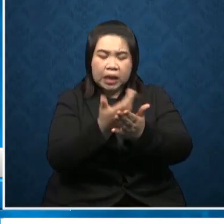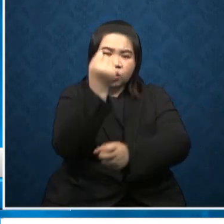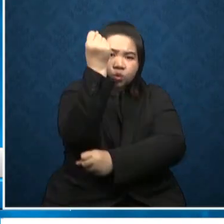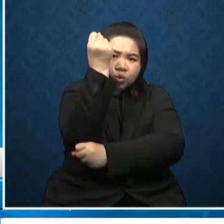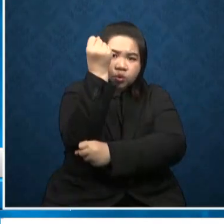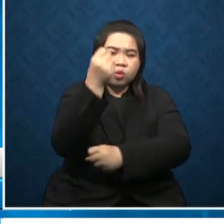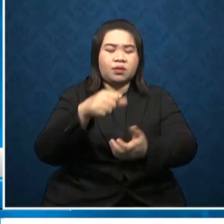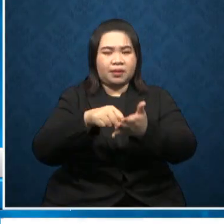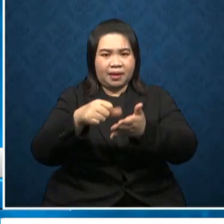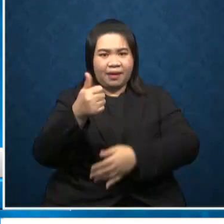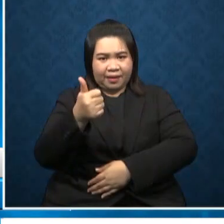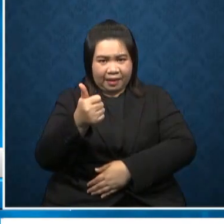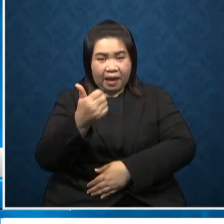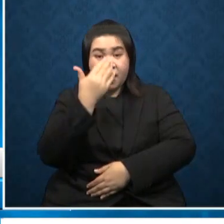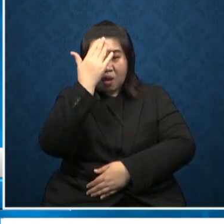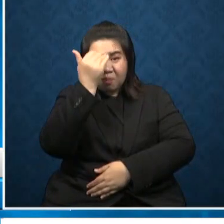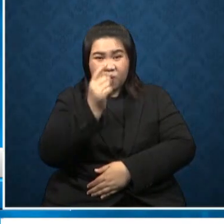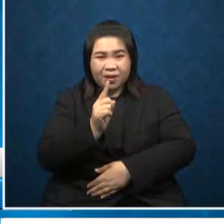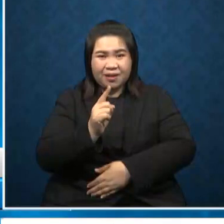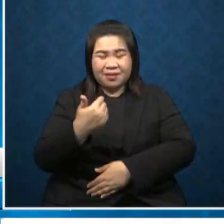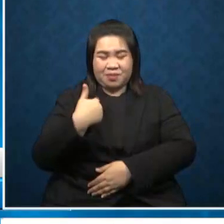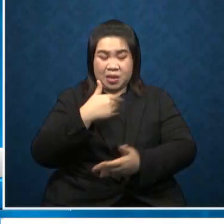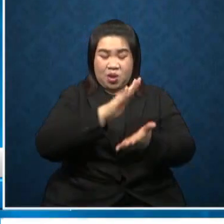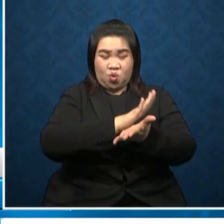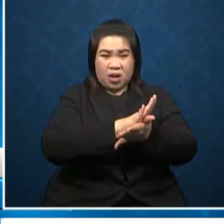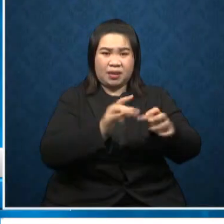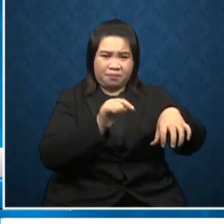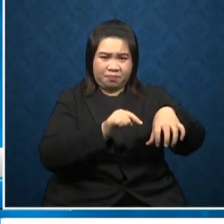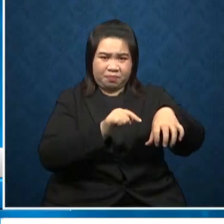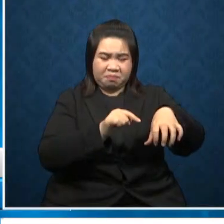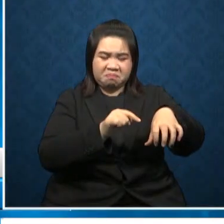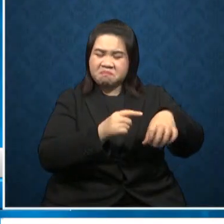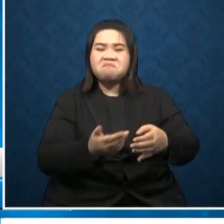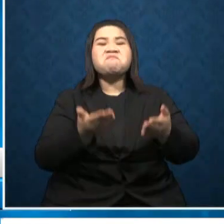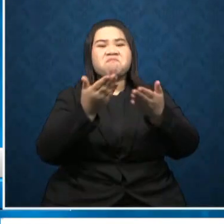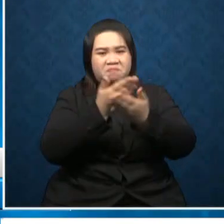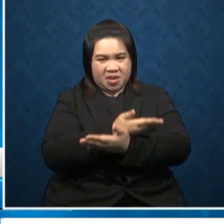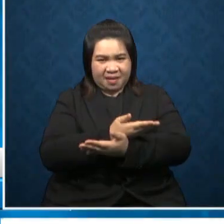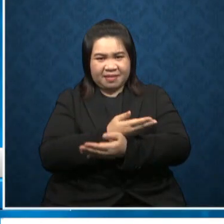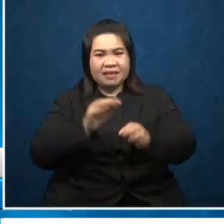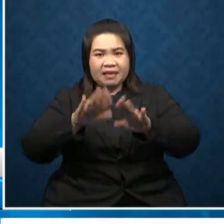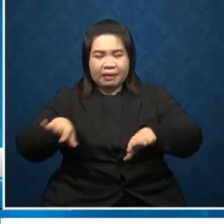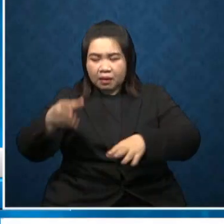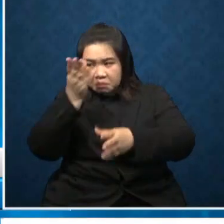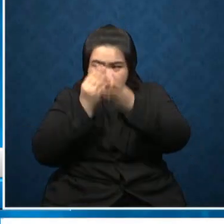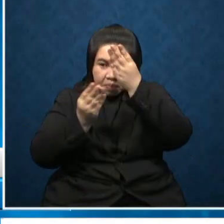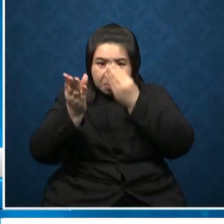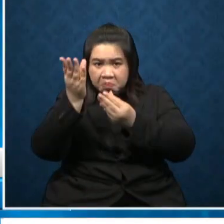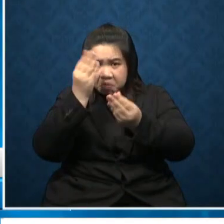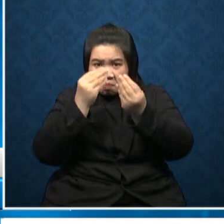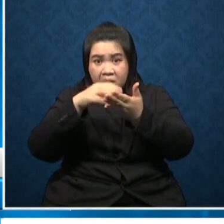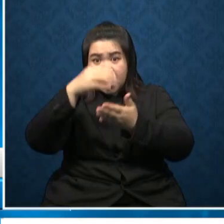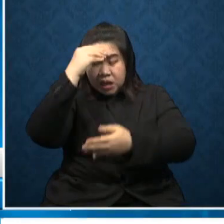เพราะเขาเปลี่ยน Conceptจากโรงเรียนเนี่ยเป็นห้องเรียนสำหรับเด็กนักเรียนเปลี่ยนมาเป็น